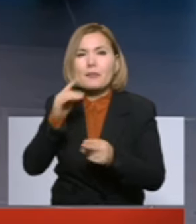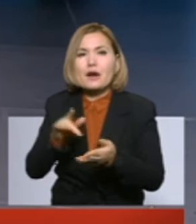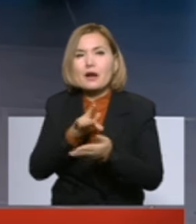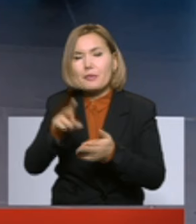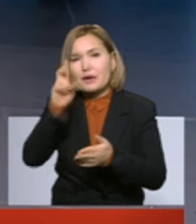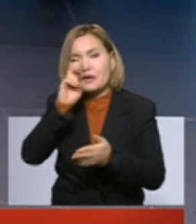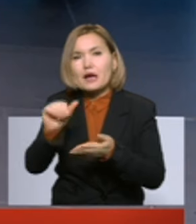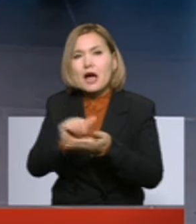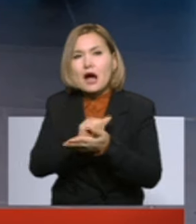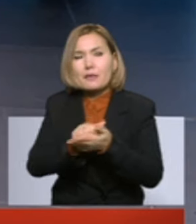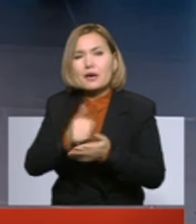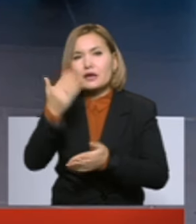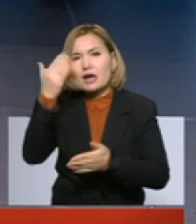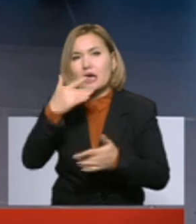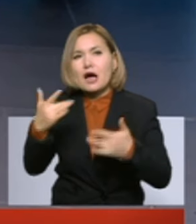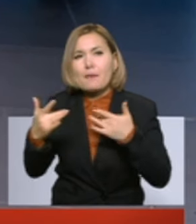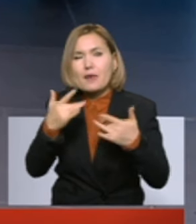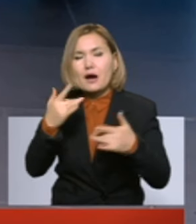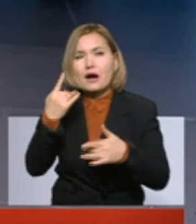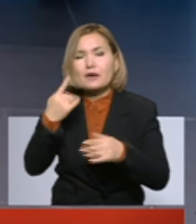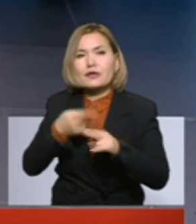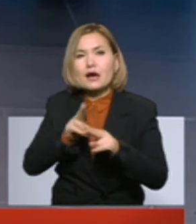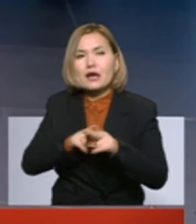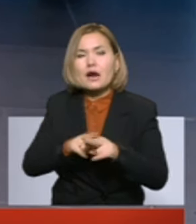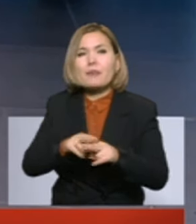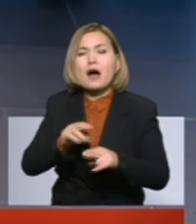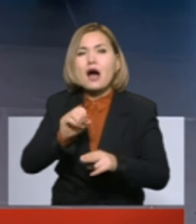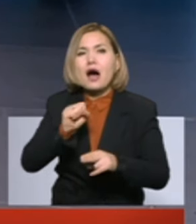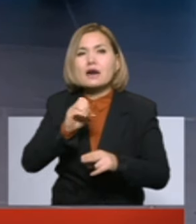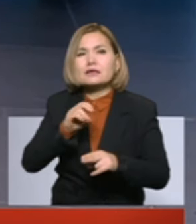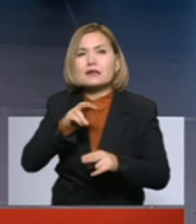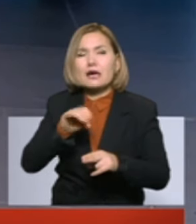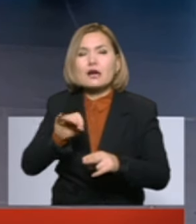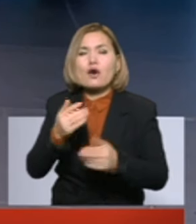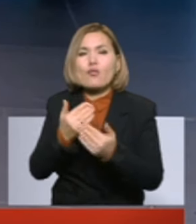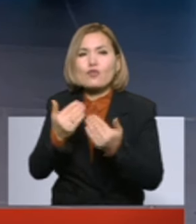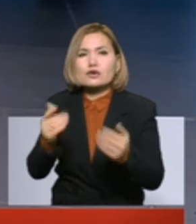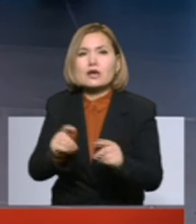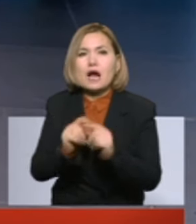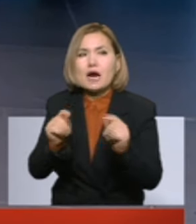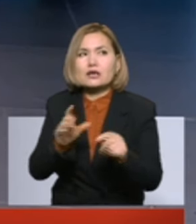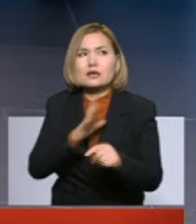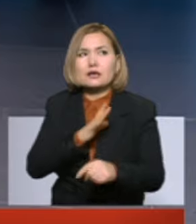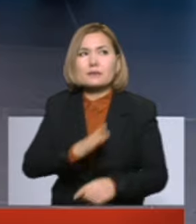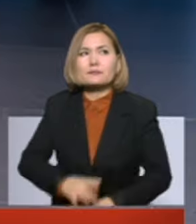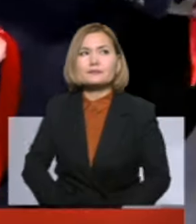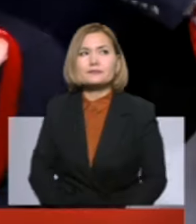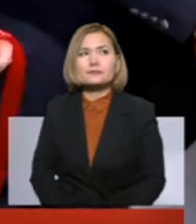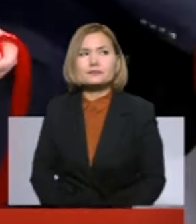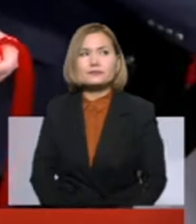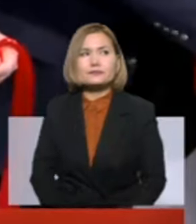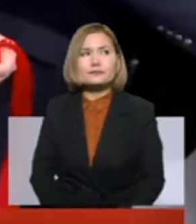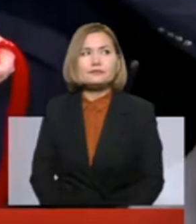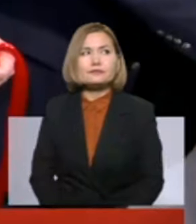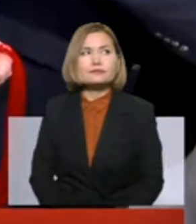архивте кино және театр тарланы Асанәлі музей бұрышының салтанатта ашылуы өтті.